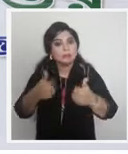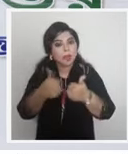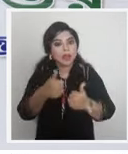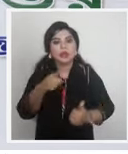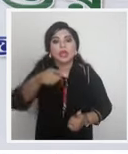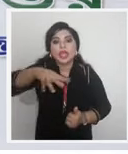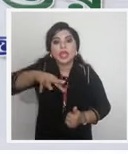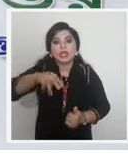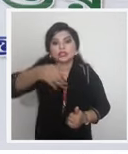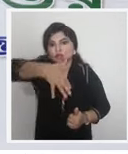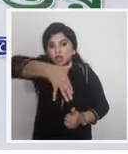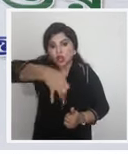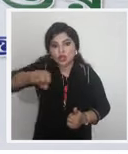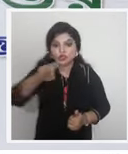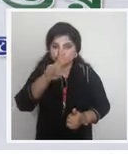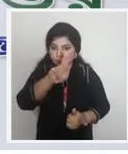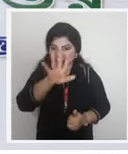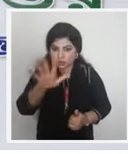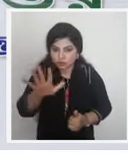22.87%।